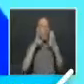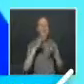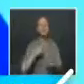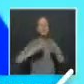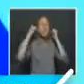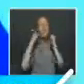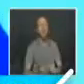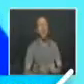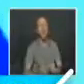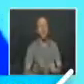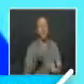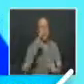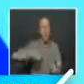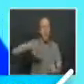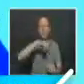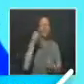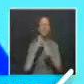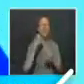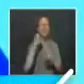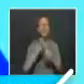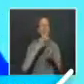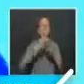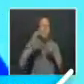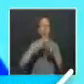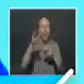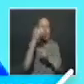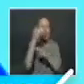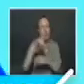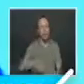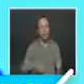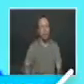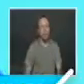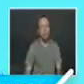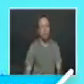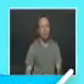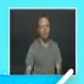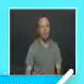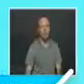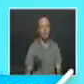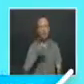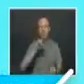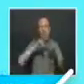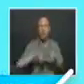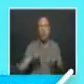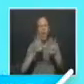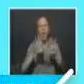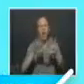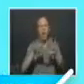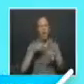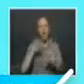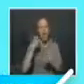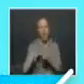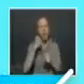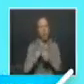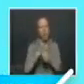בטוח. אנחנו נעשה ניקיון במדינה הזאת. זה לא יישאר ככה. אנחנו